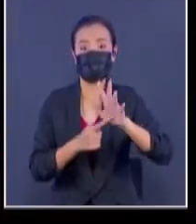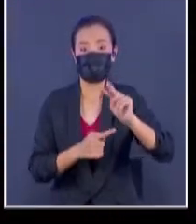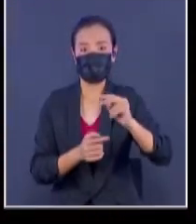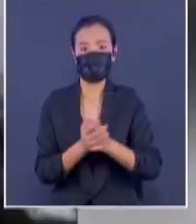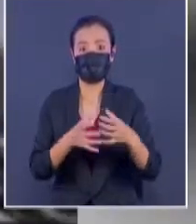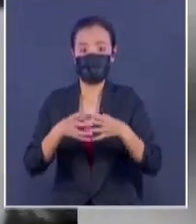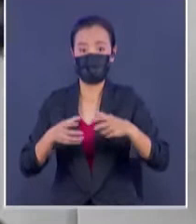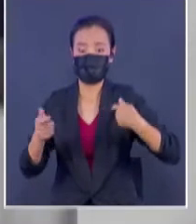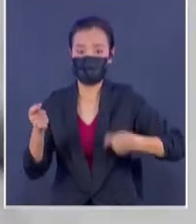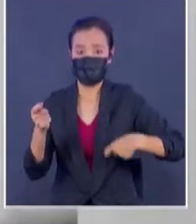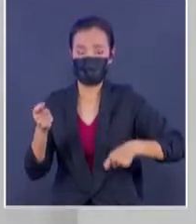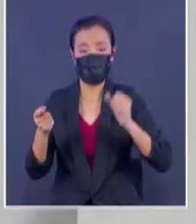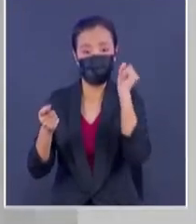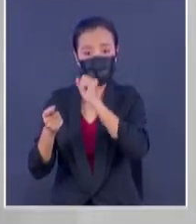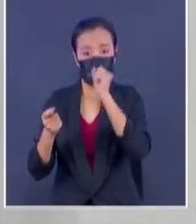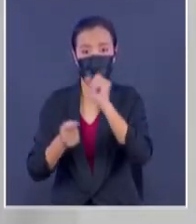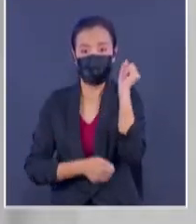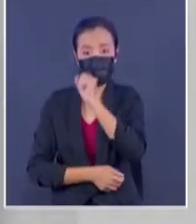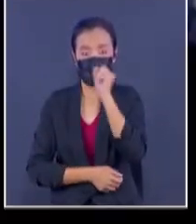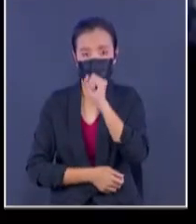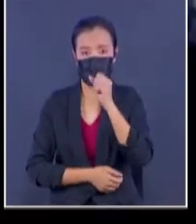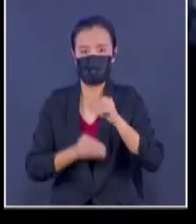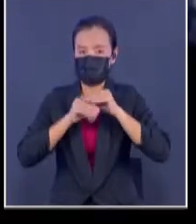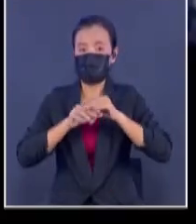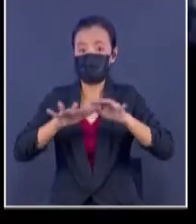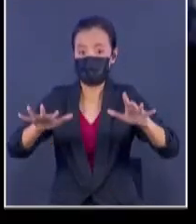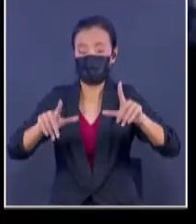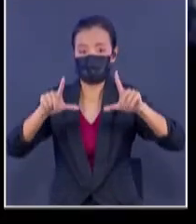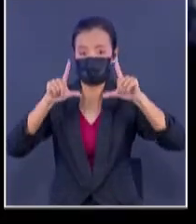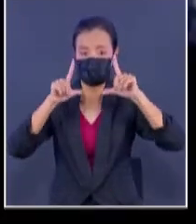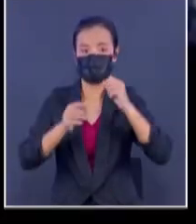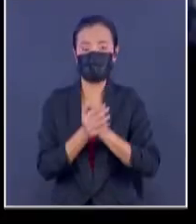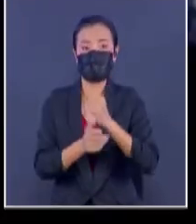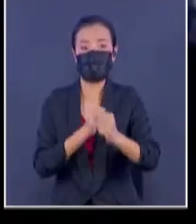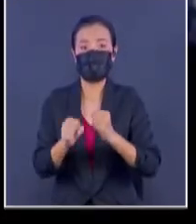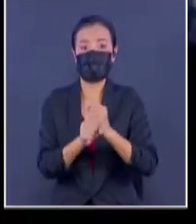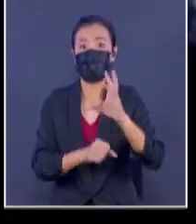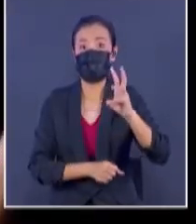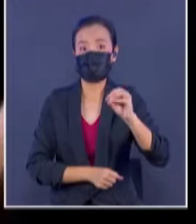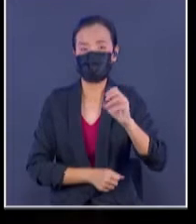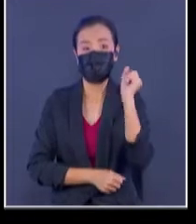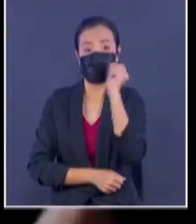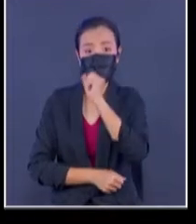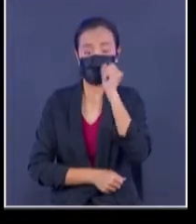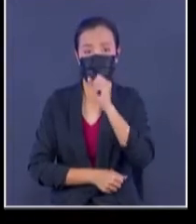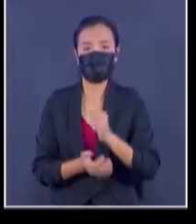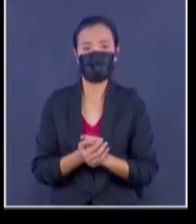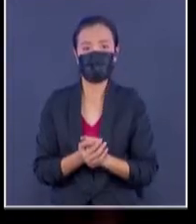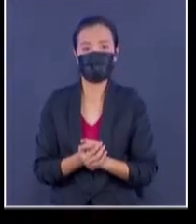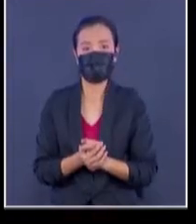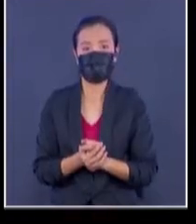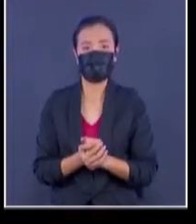ายเป็นหนึ่งในวงดนตรีที่ทำให้แนวเพลง Rock and Roll ได้แพร่หลายในช่วงทศวรรษที่60ด้วยเพลงคลาสสิกอย่าง I Can't Get